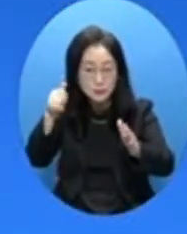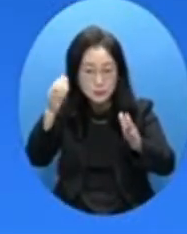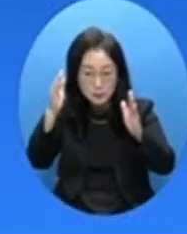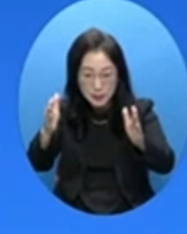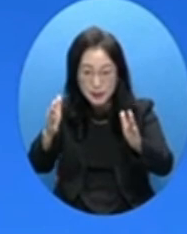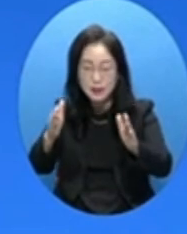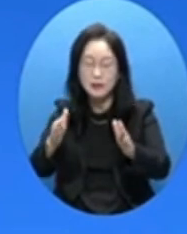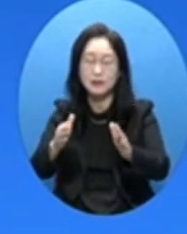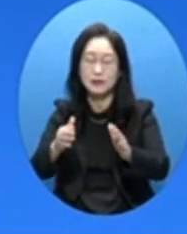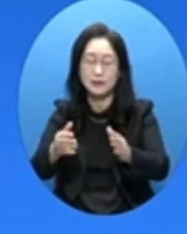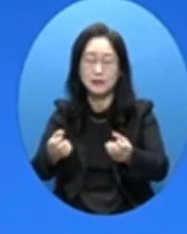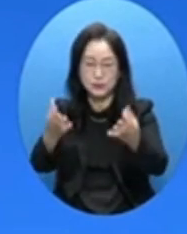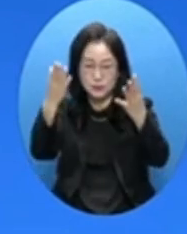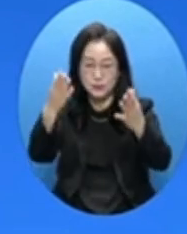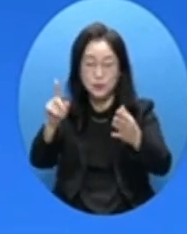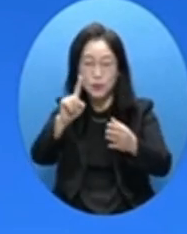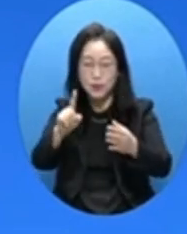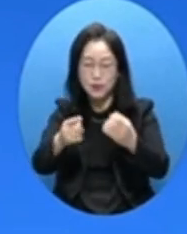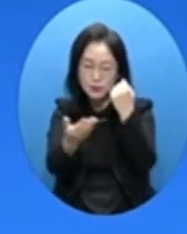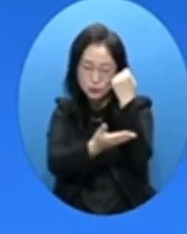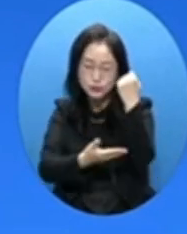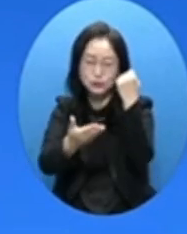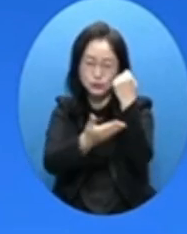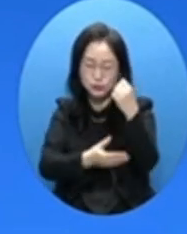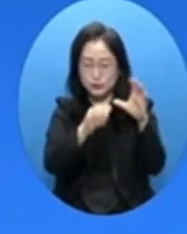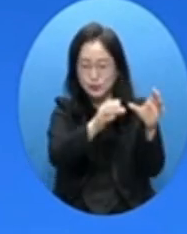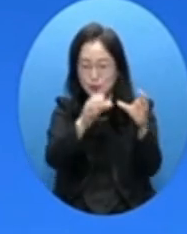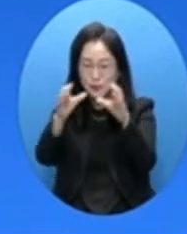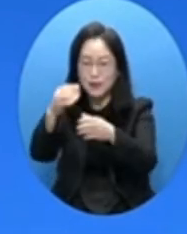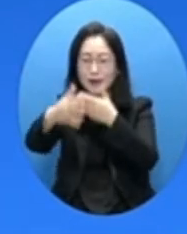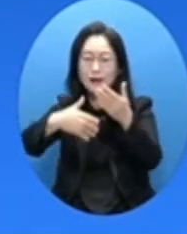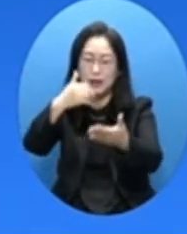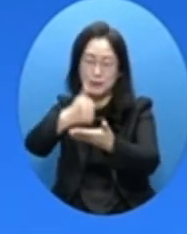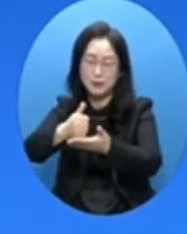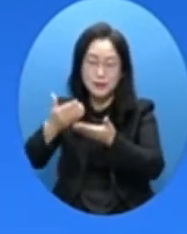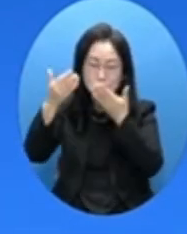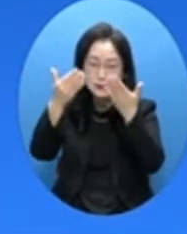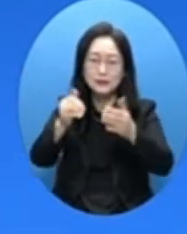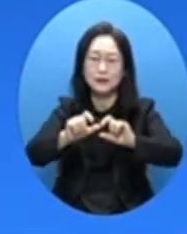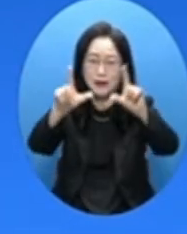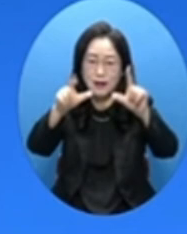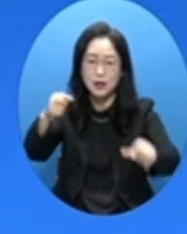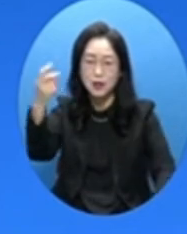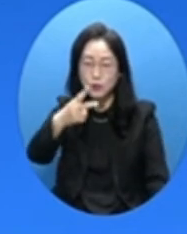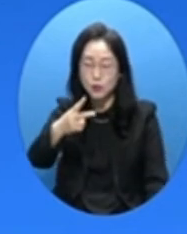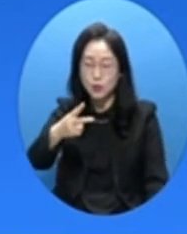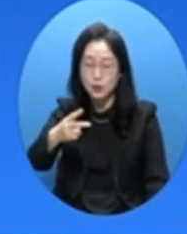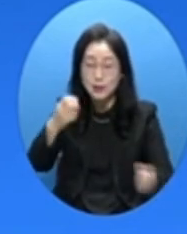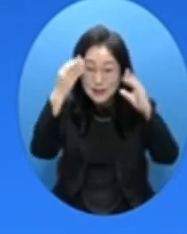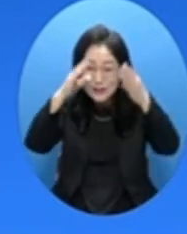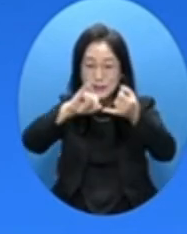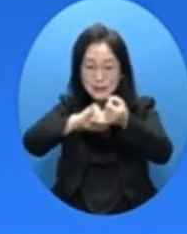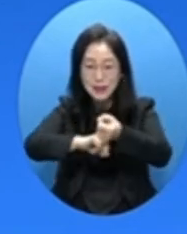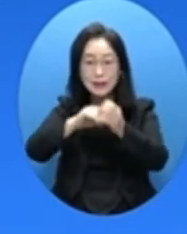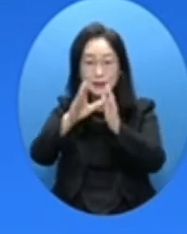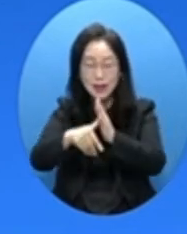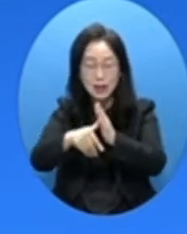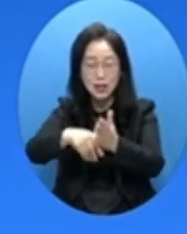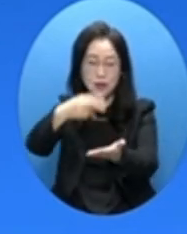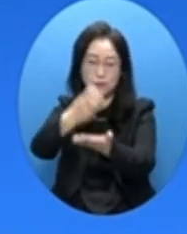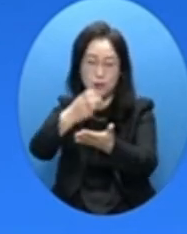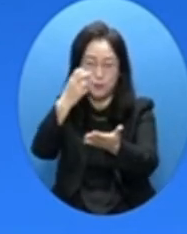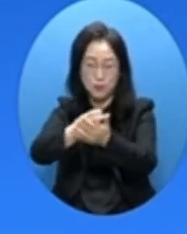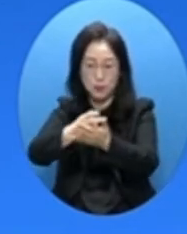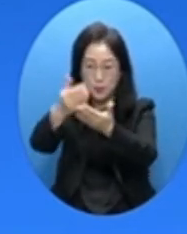곡식단을 하나님께 바치는 수절기였고 후대에 일어서는 시나산에서 율법을 수여받은 기념일로 겸하여